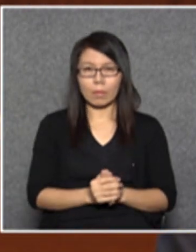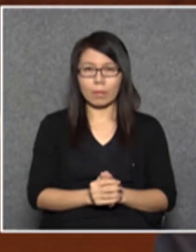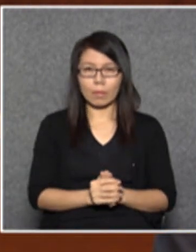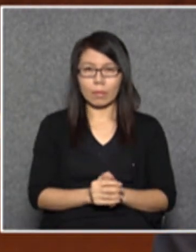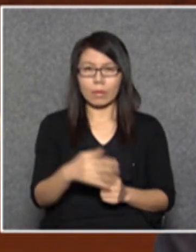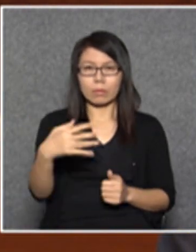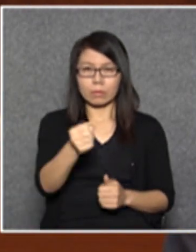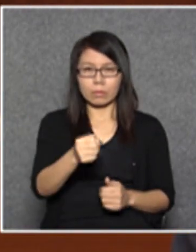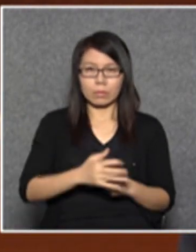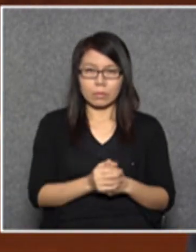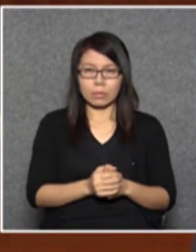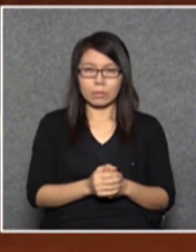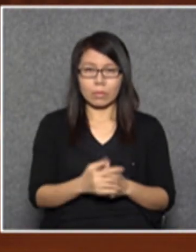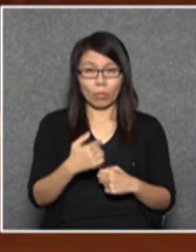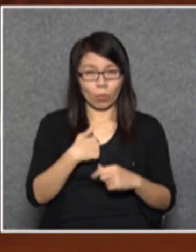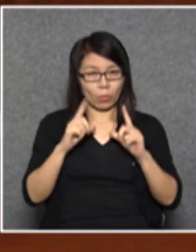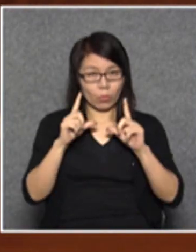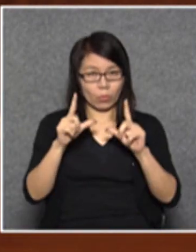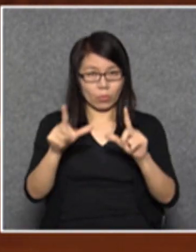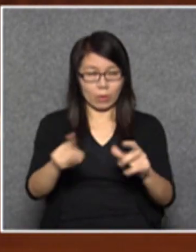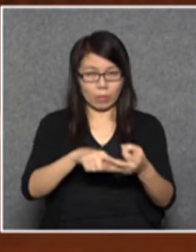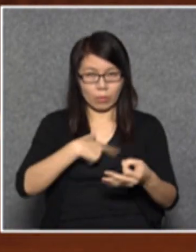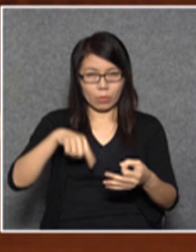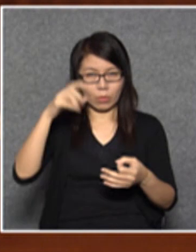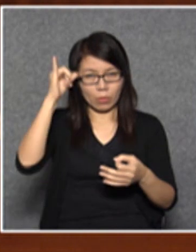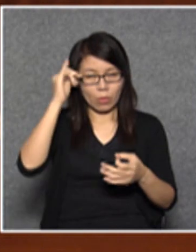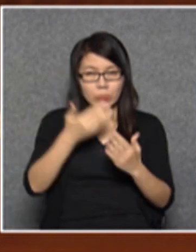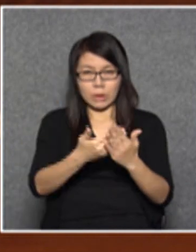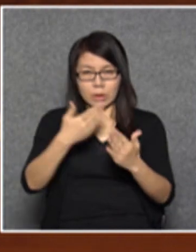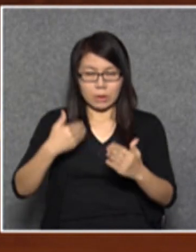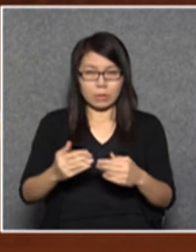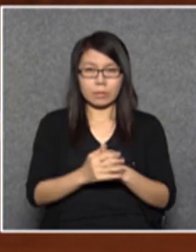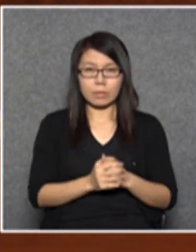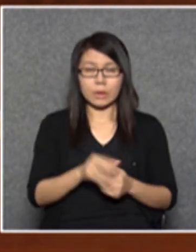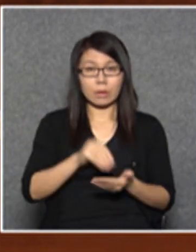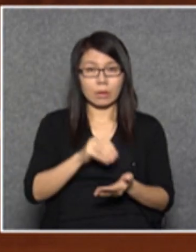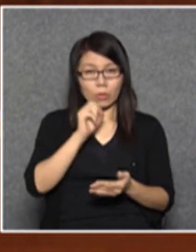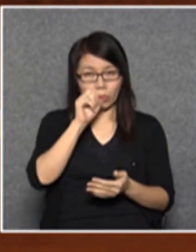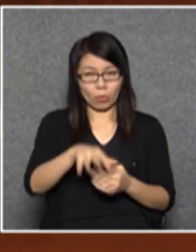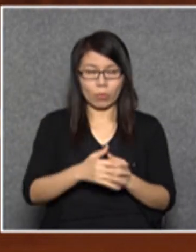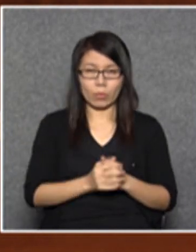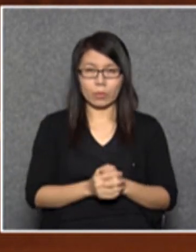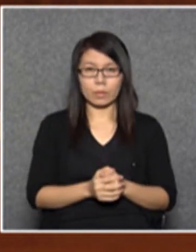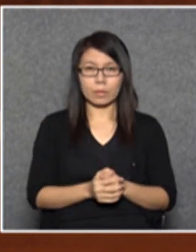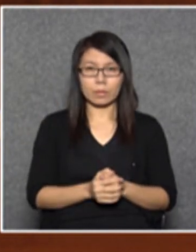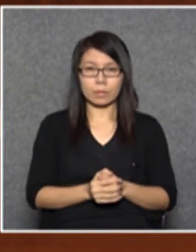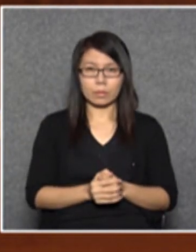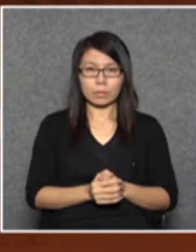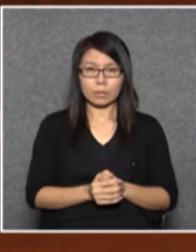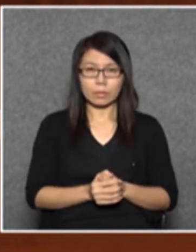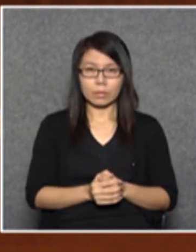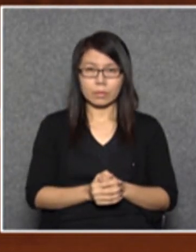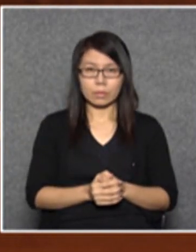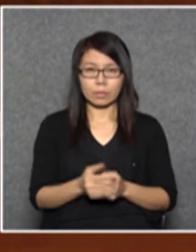主席，在我回答郭榮鏗議員的提問之前，我必須要講，依幾